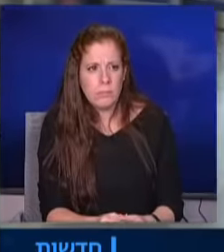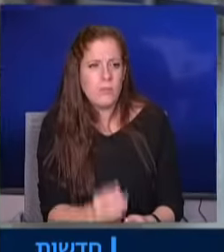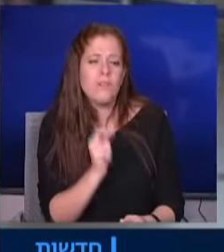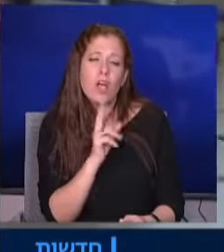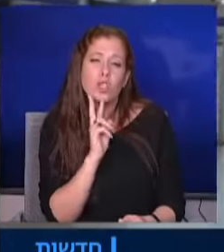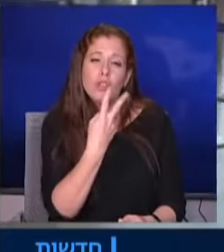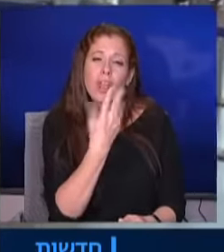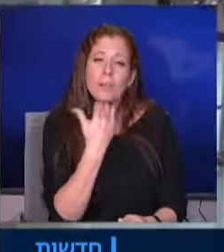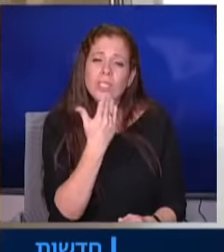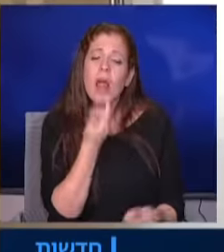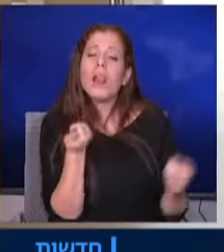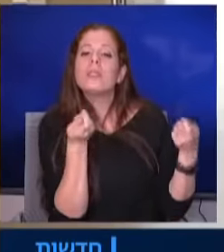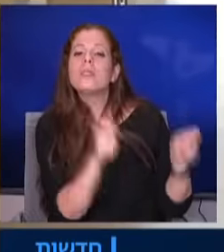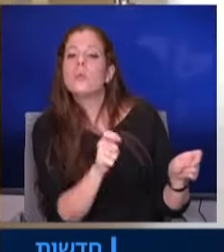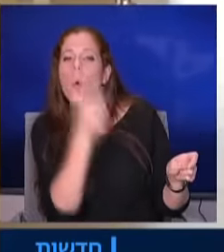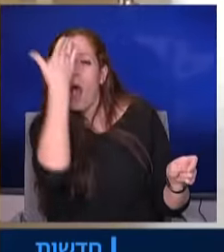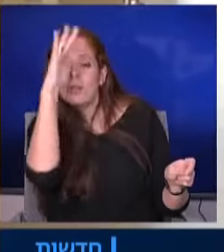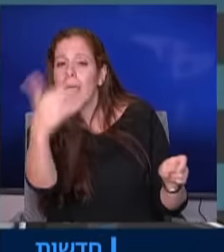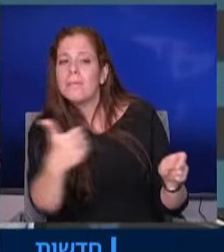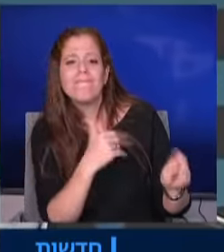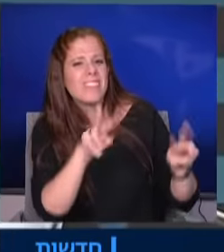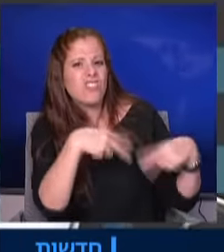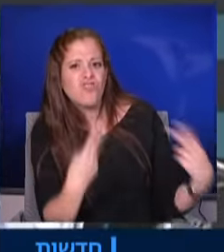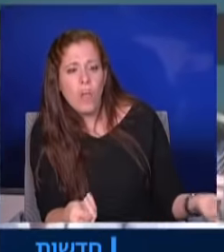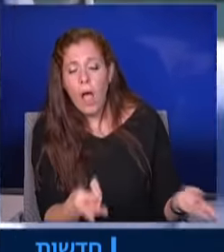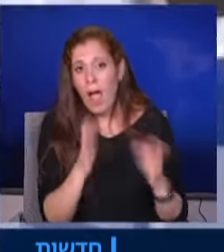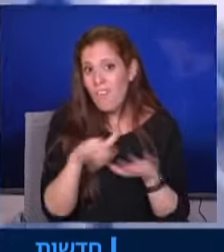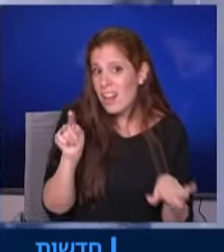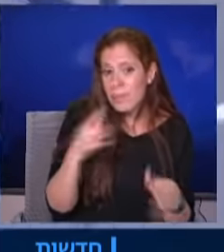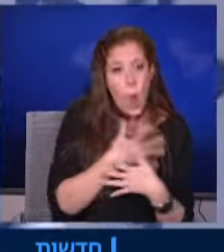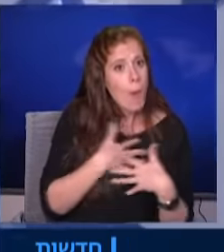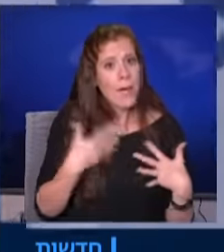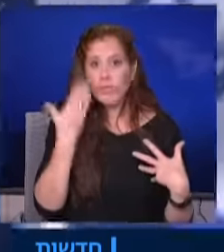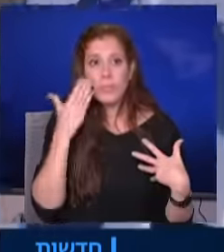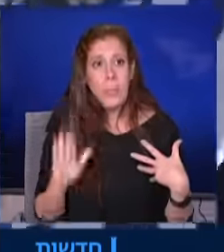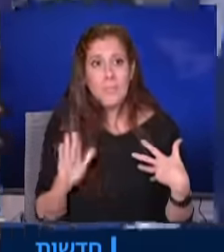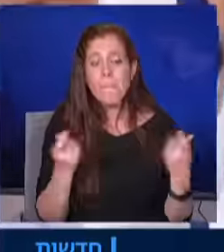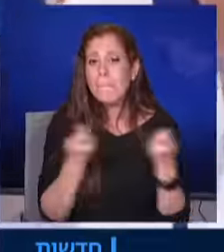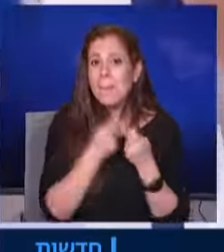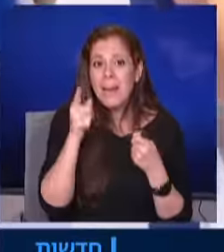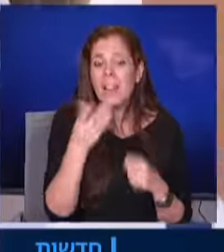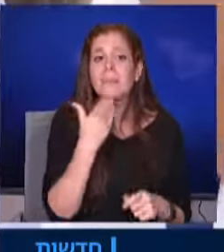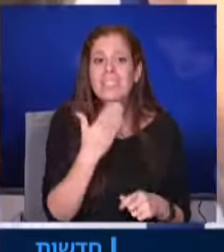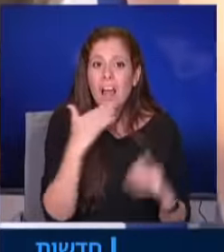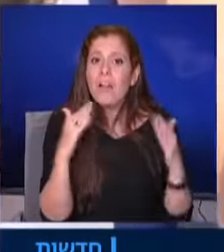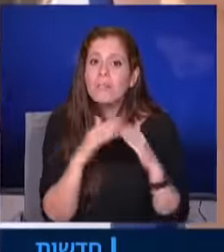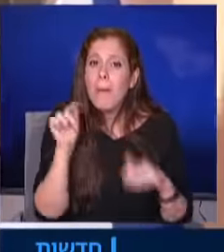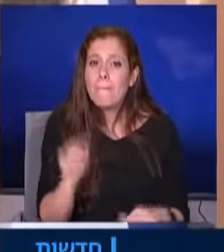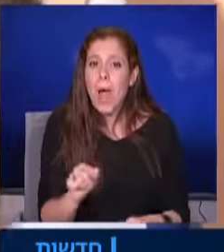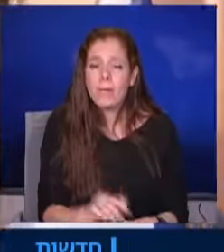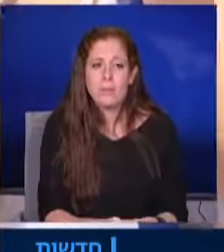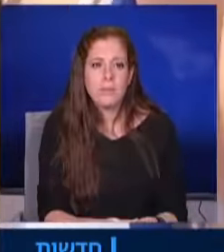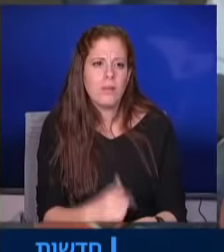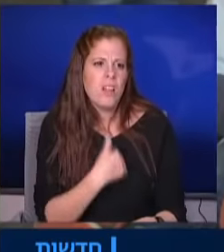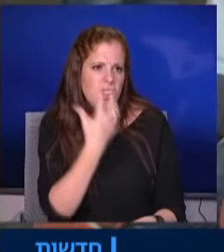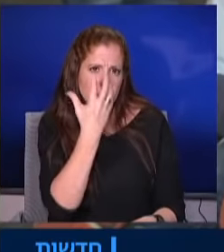שישראל סגורה בפני זרים, אלא שהילדים האלה לא מרגישים זרים. מבחינתם, ישראל היא הבית. אני עצוב כי